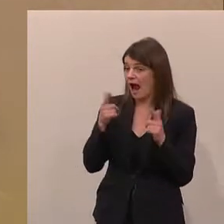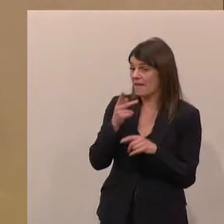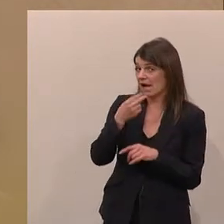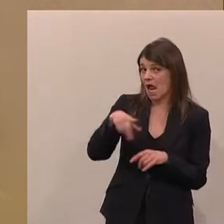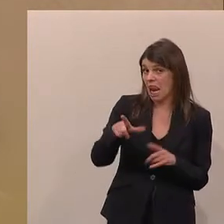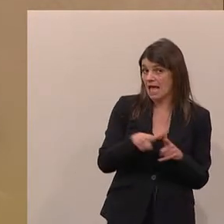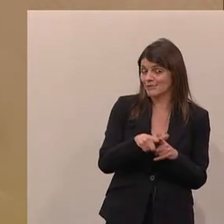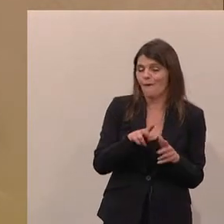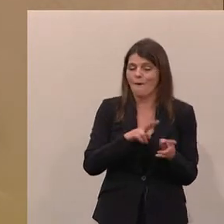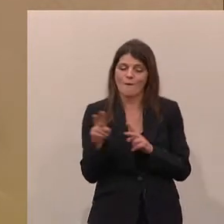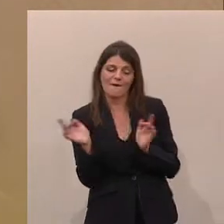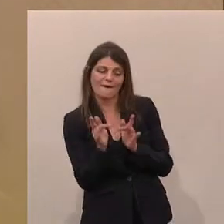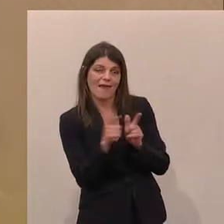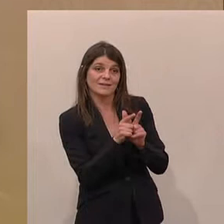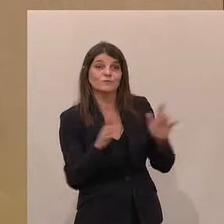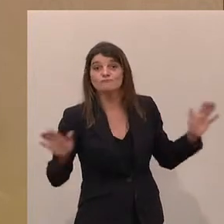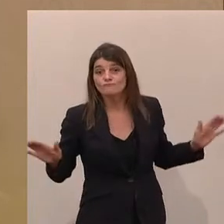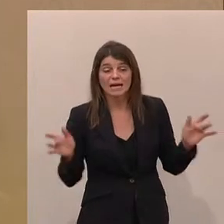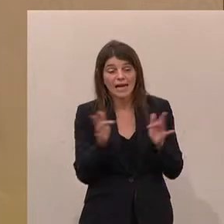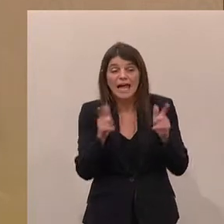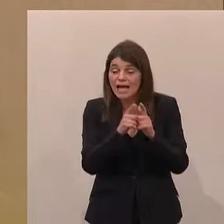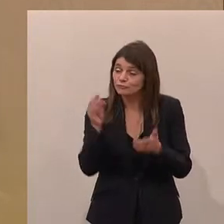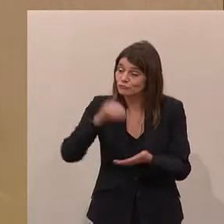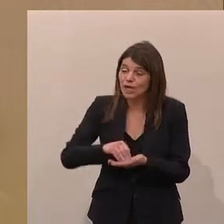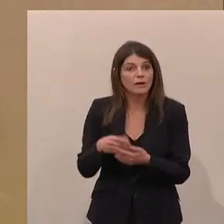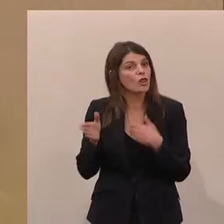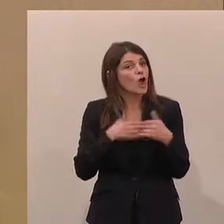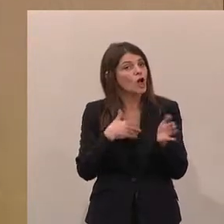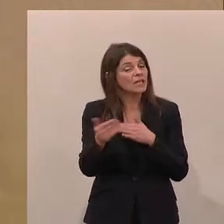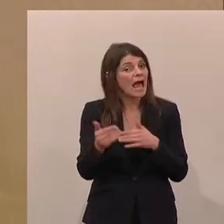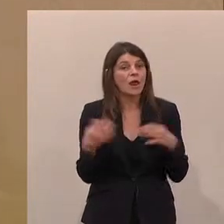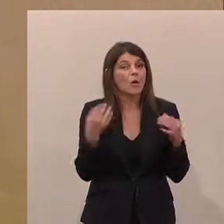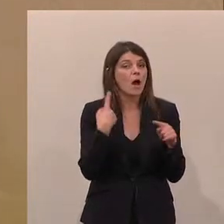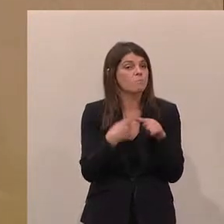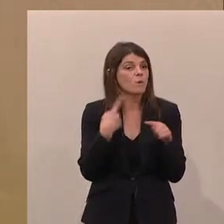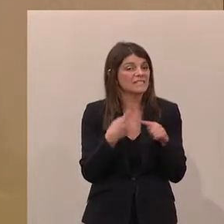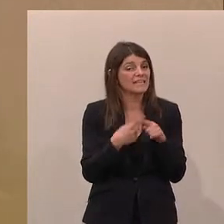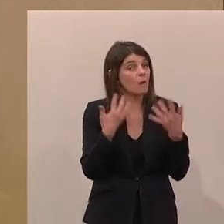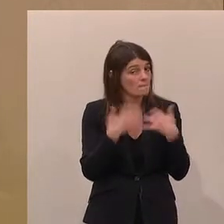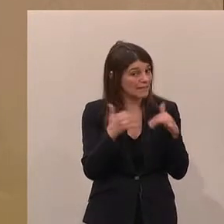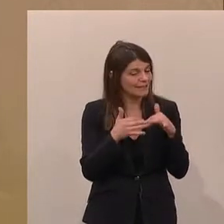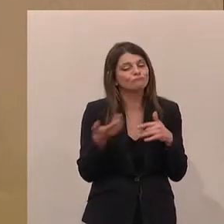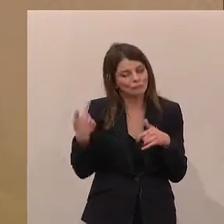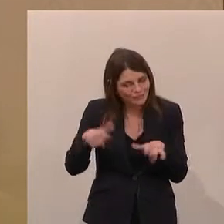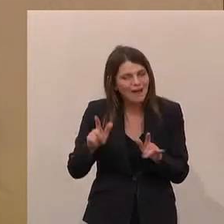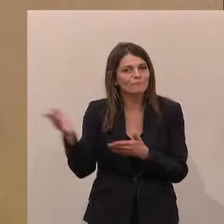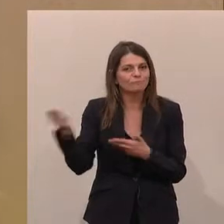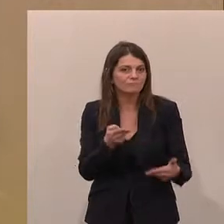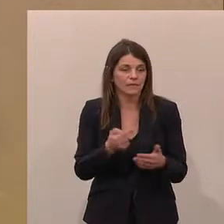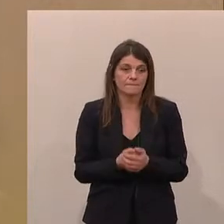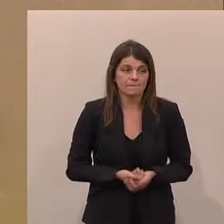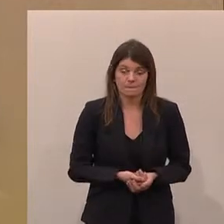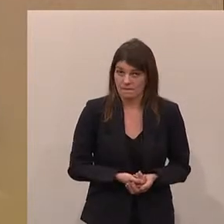ohne Gegenleistung. Und die Gegenleistung steht hier, neutrale oder positive Berichterstattung. Sagen